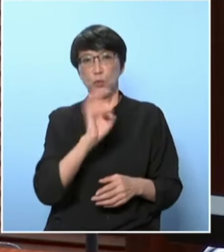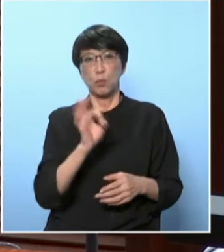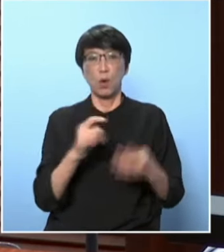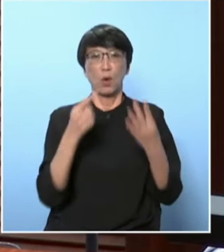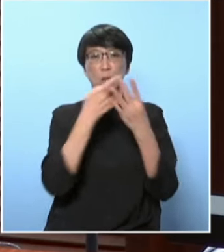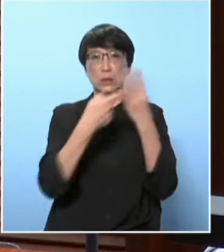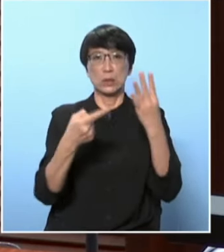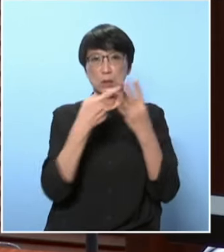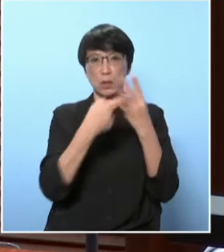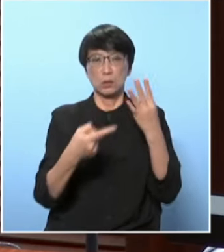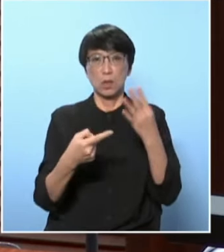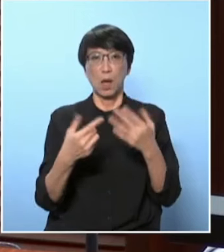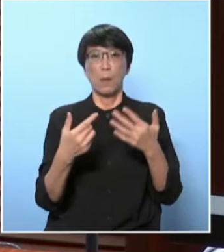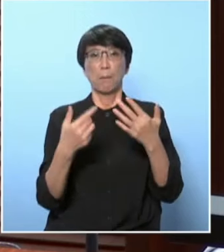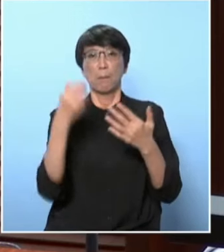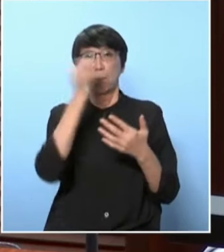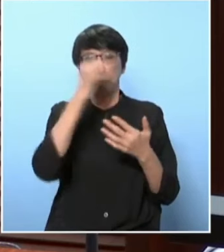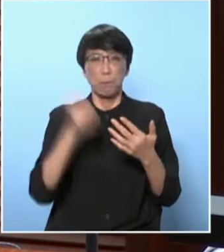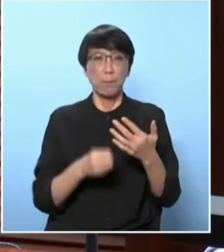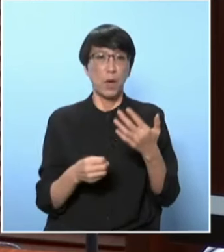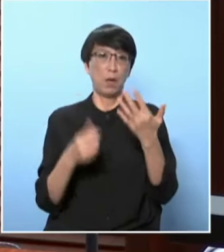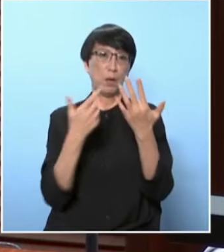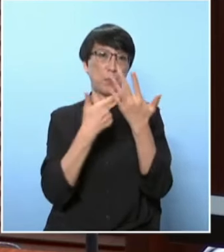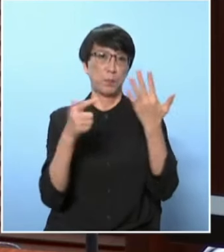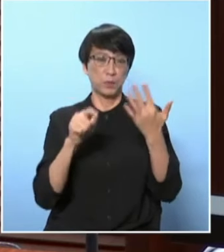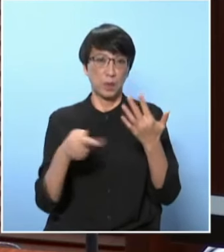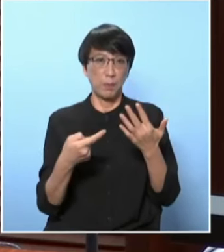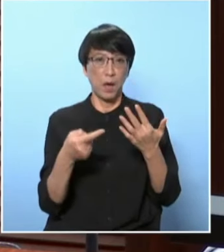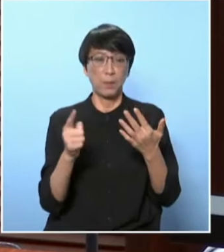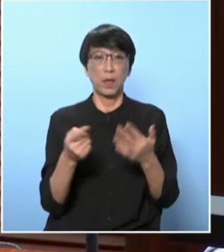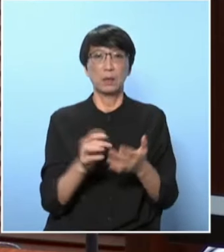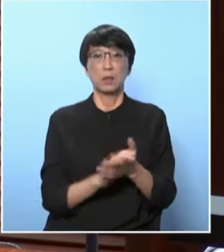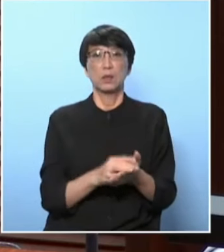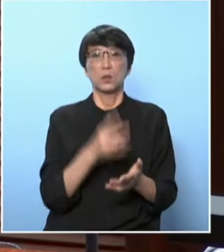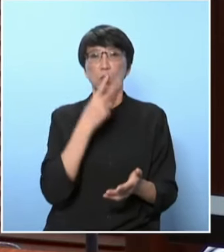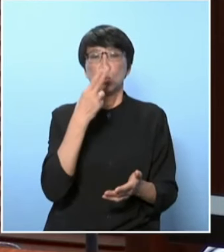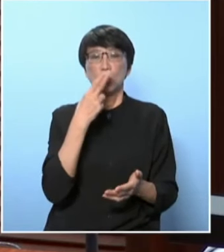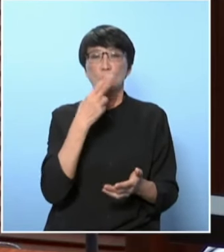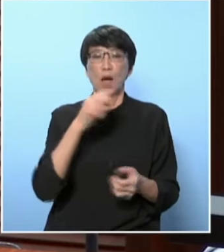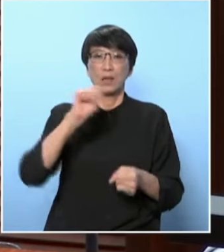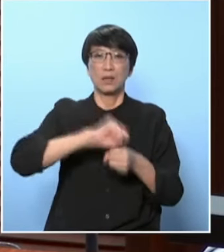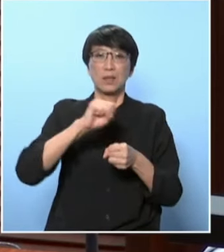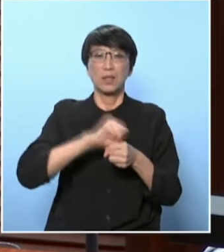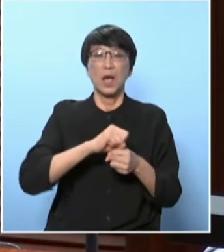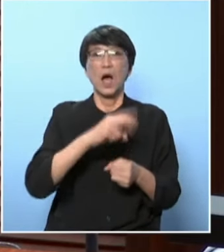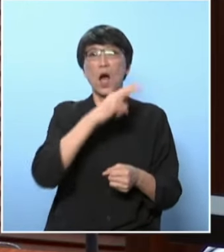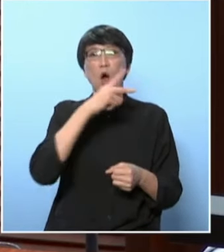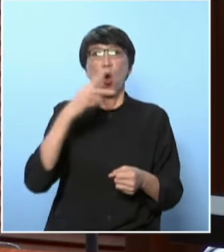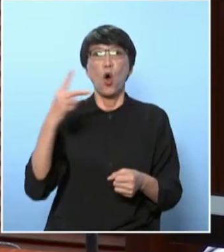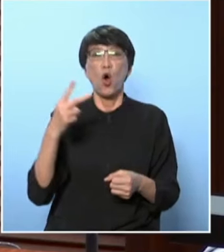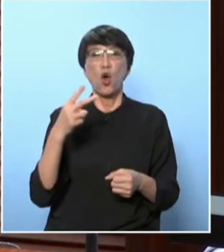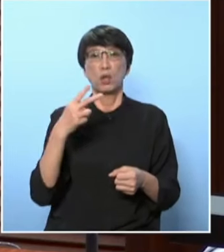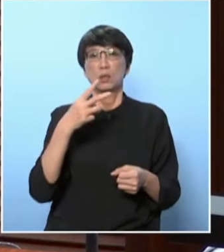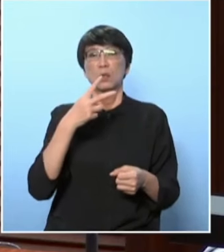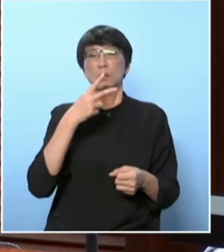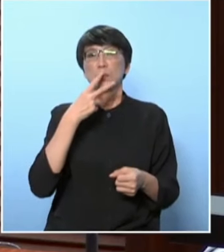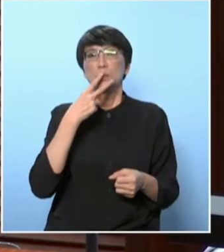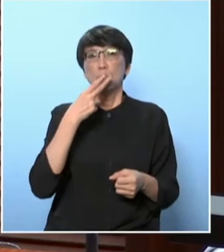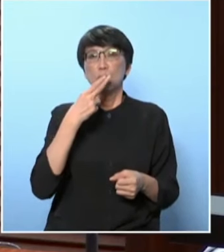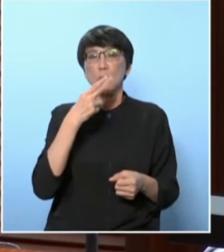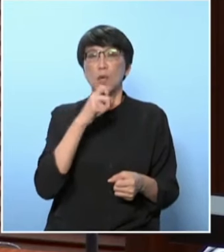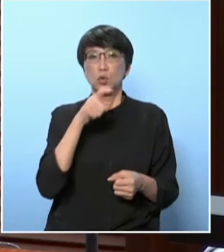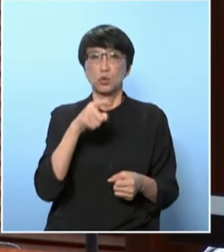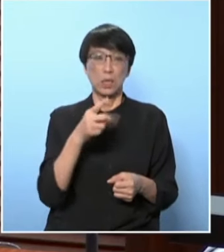成幾580,000嘅人吸煙率有四成幾以上，其實都食緊加味煙。即係話，如果政府呢個政策通過嘅話咧，直接